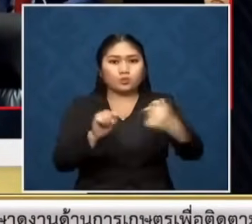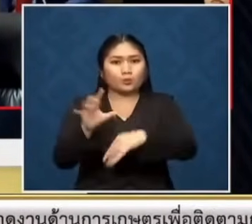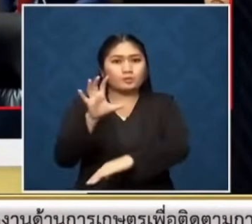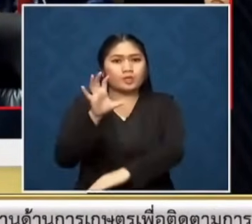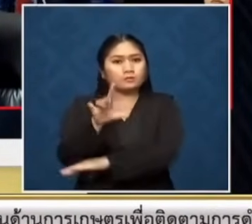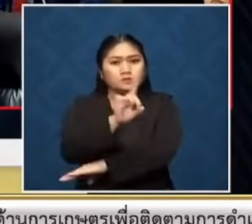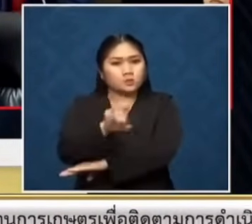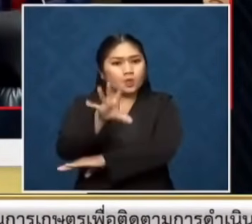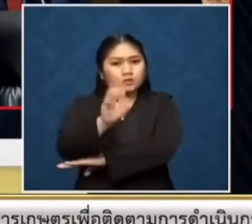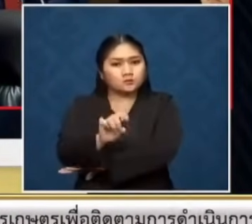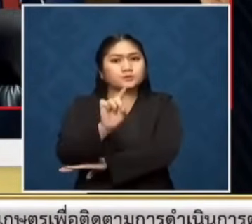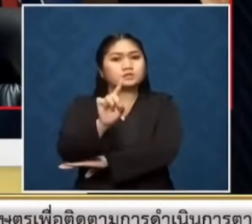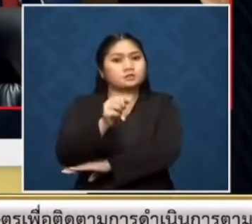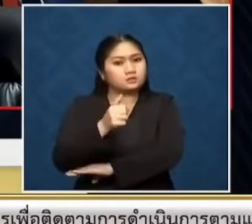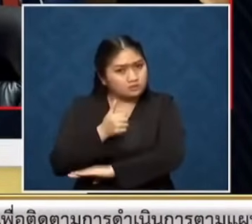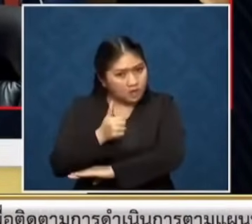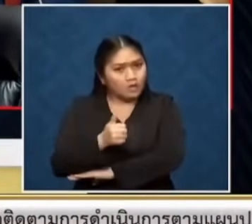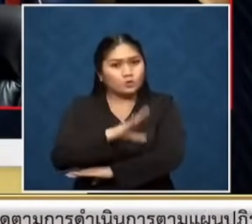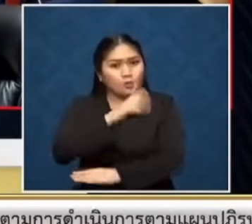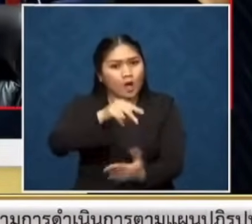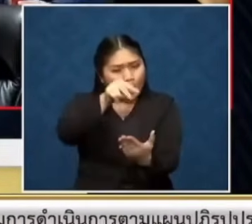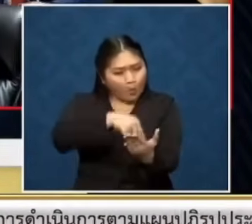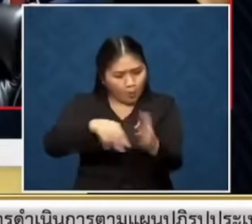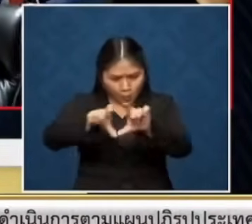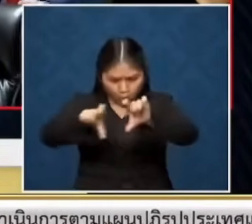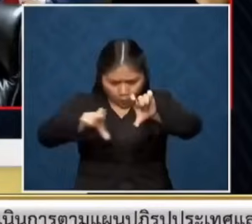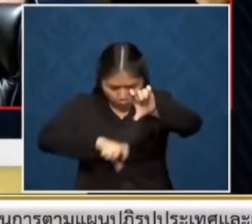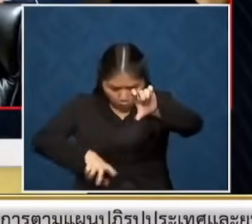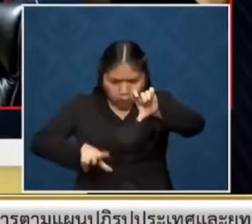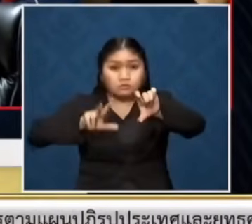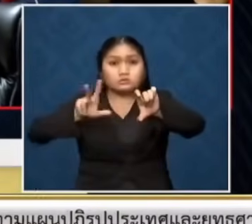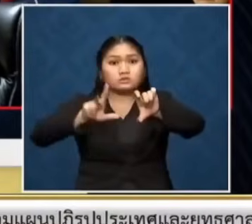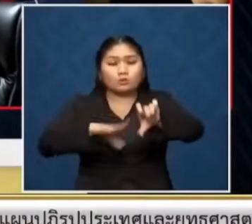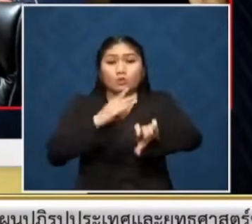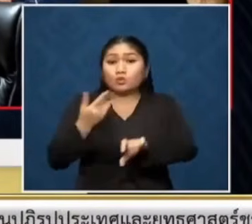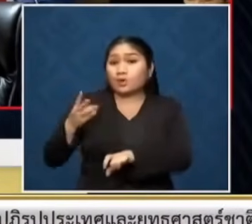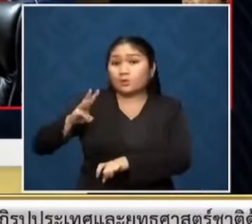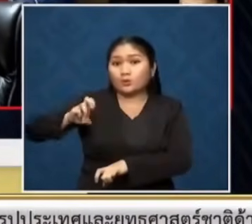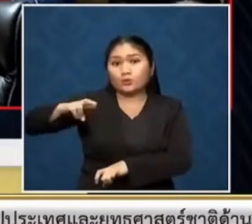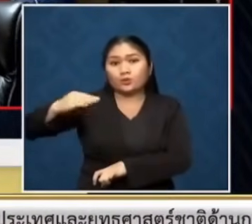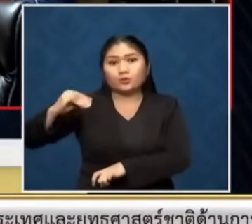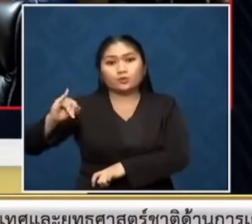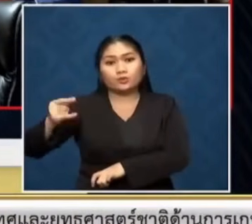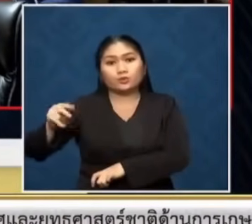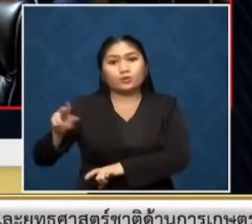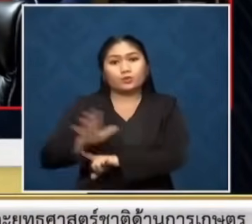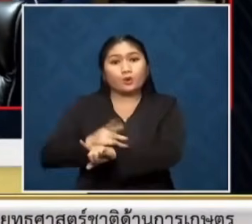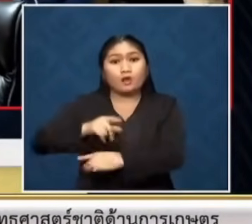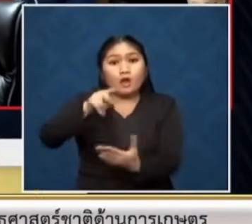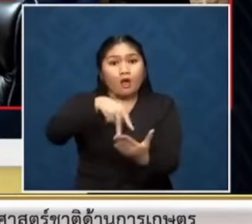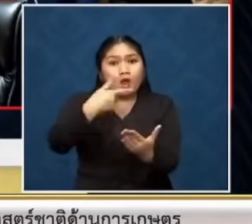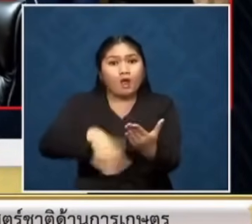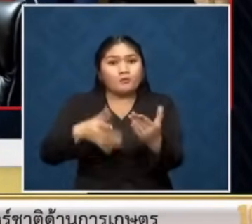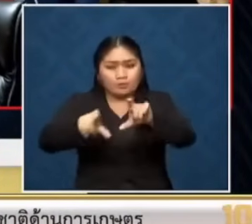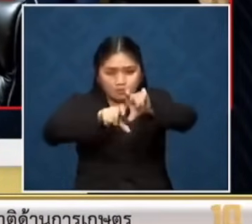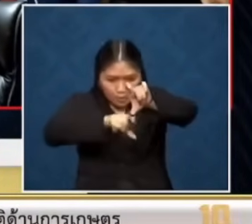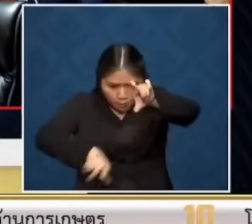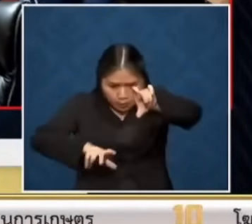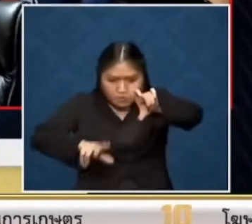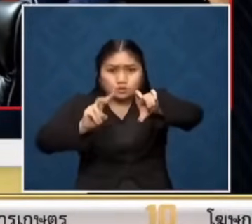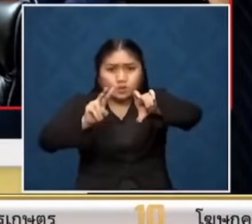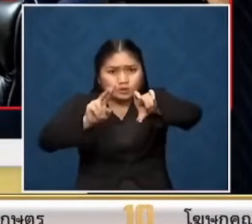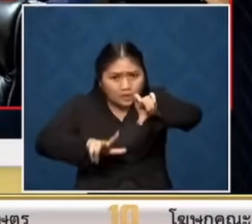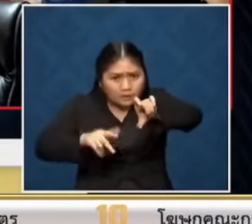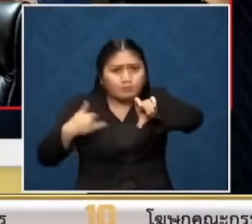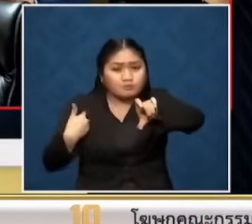ที่151ได้ถ้าอ่านตาม3วรรคที่เพื่อนสมาชิกท่านวิโรจน์อ่านเมื่อสักครู่แล้วเนี่ยผมจะเห็นว่ามันมี 2-3 เงื่อนไขด้วยกันนะครับซึ่งปั